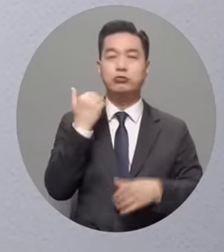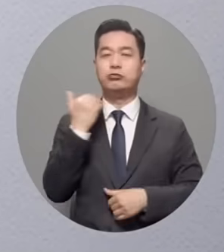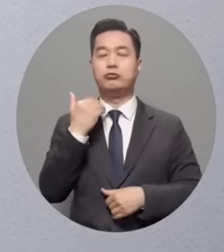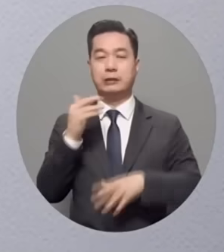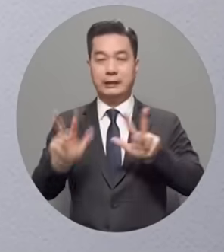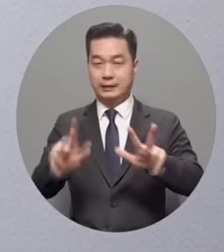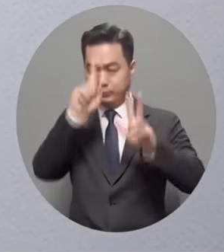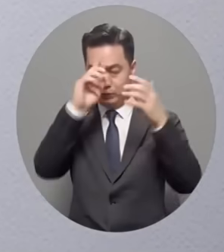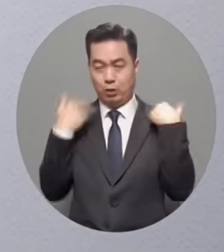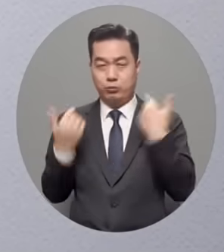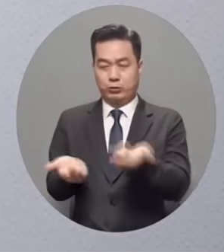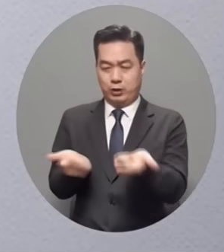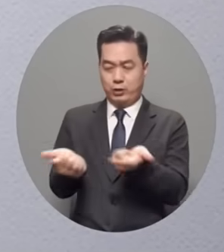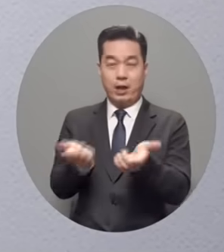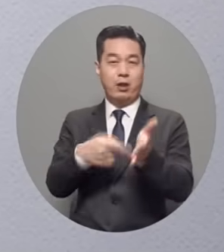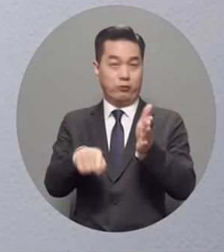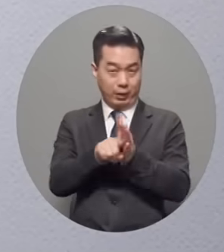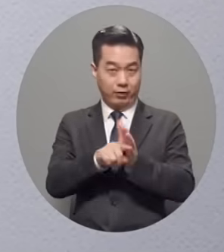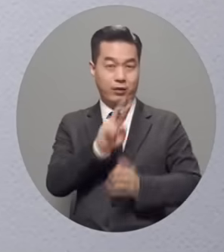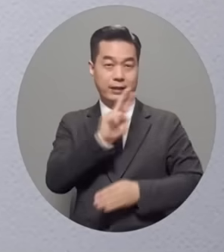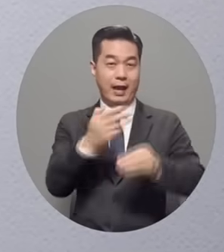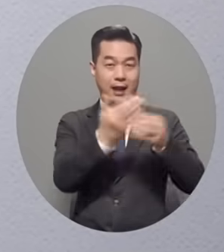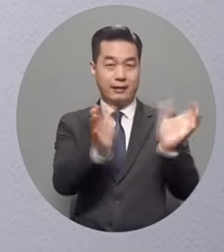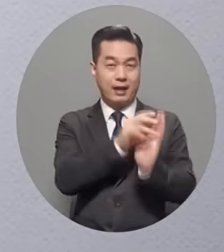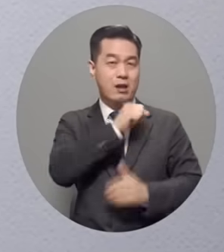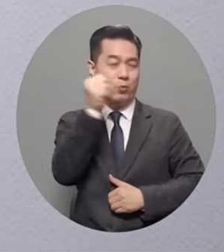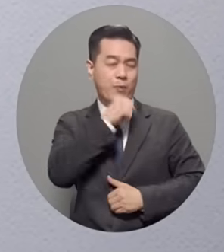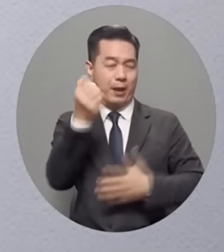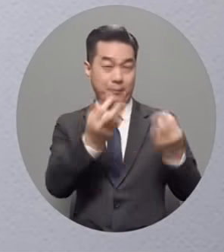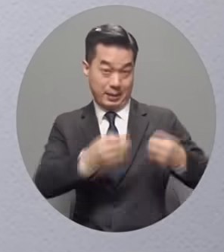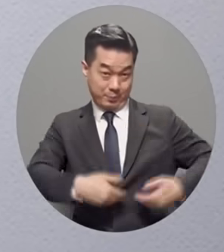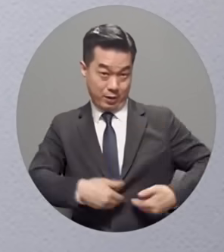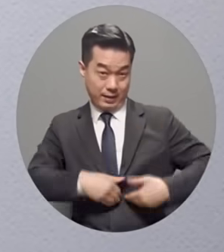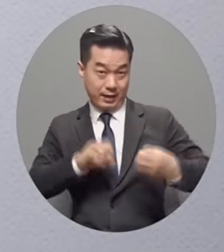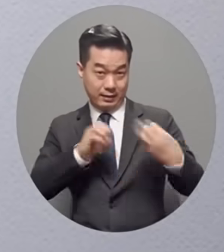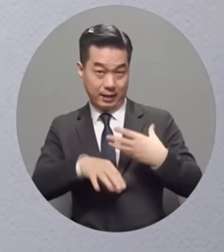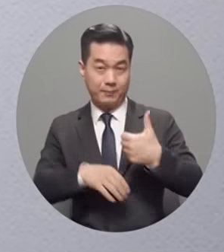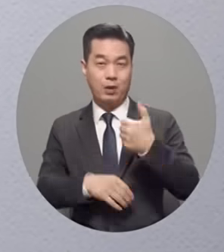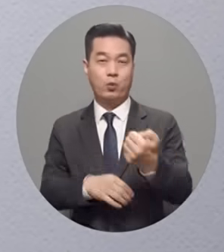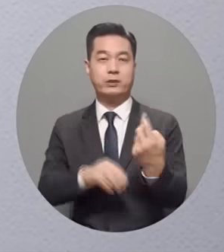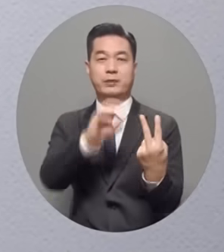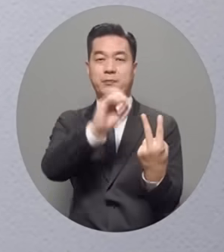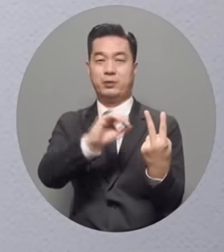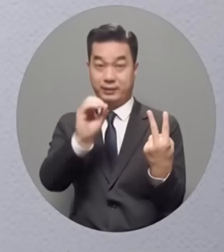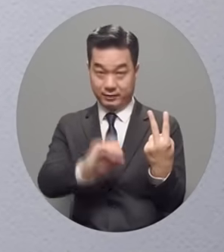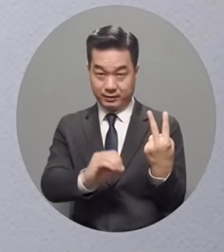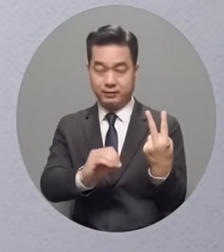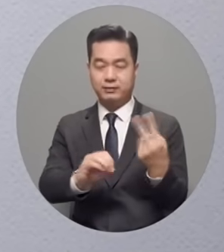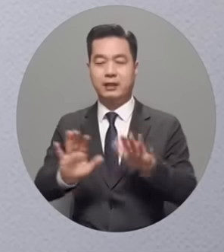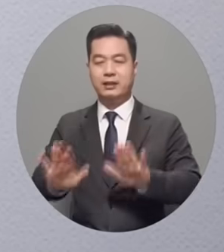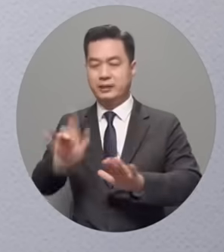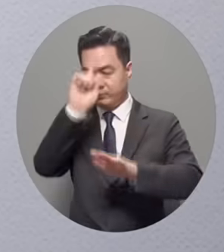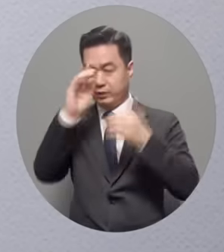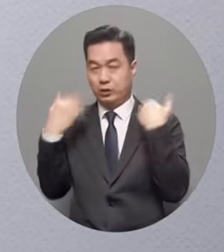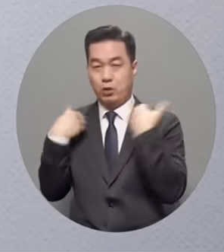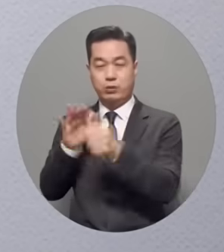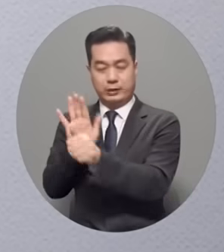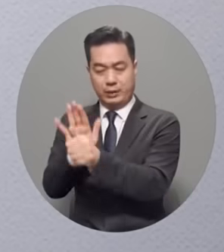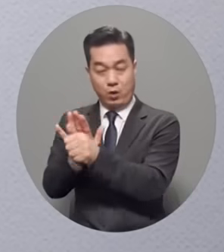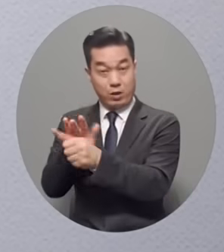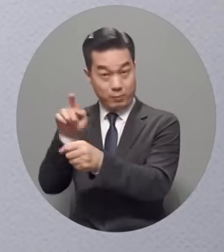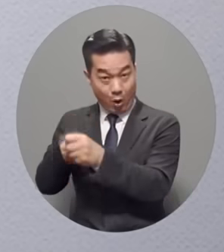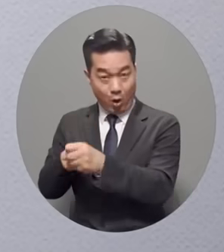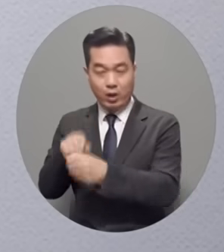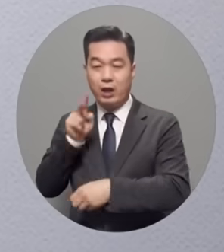정부를 견제하기 위해 야당 후보가 많이 당선돼야 한다는 응답이 52%로 현 정부를 지원하기 위해